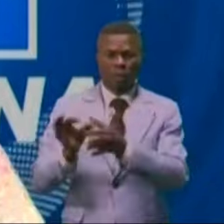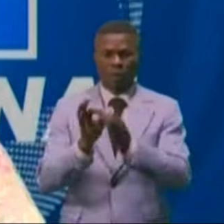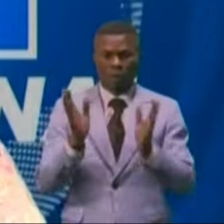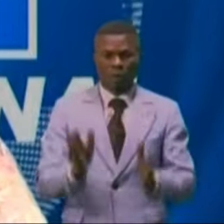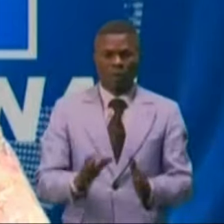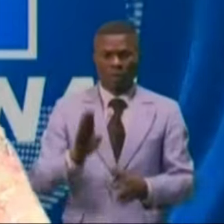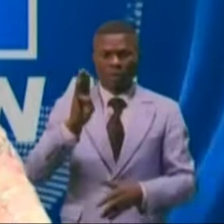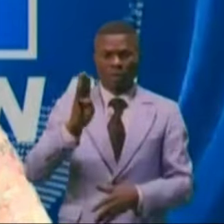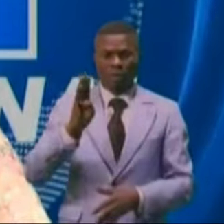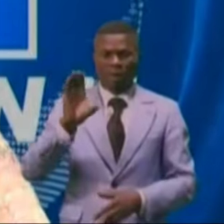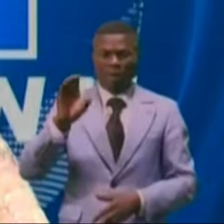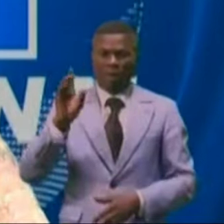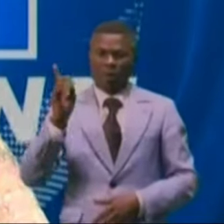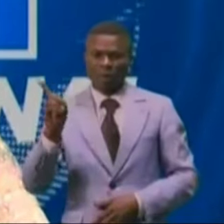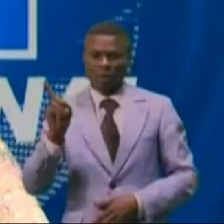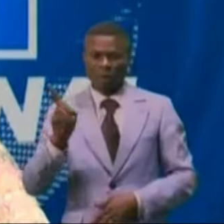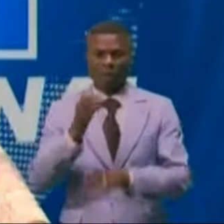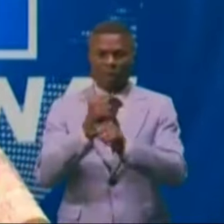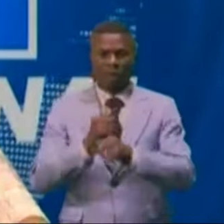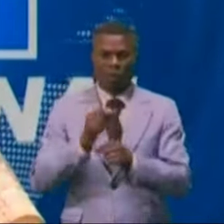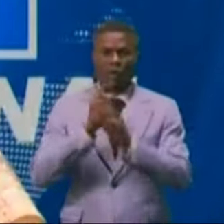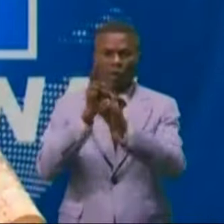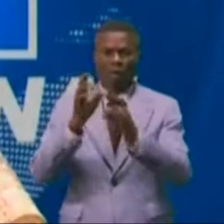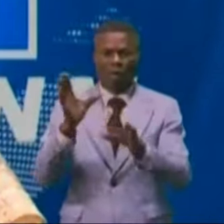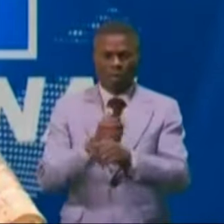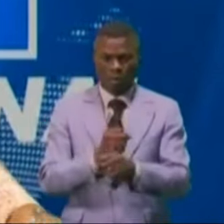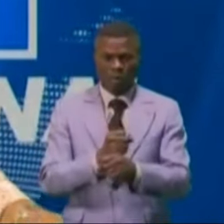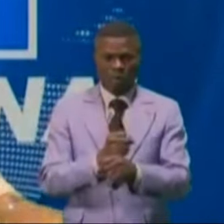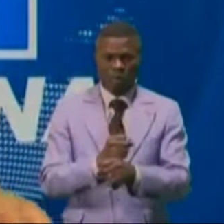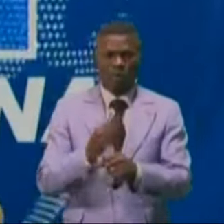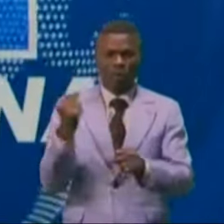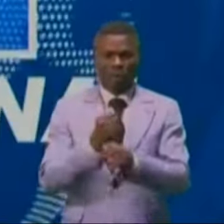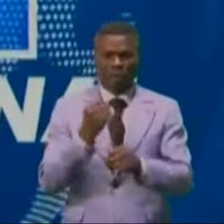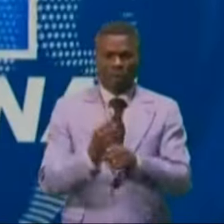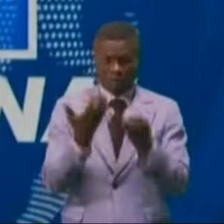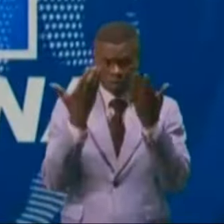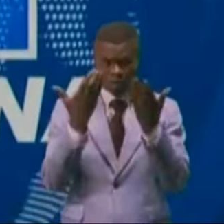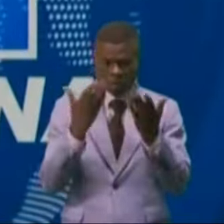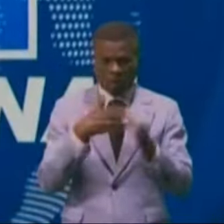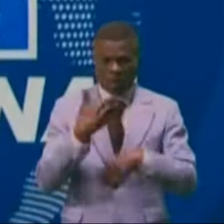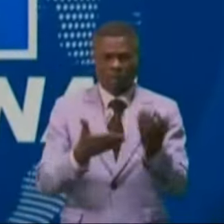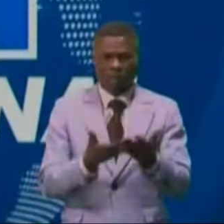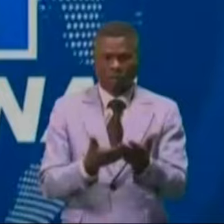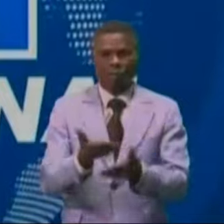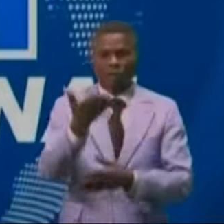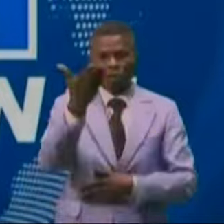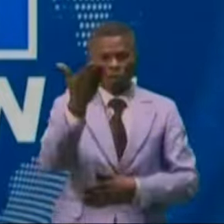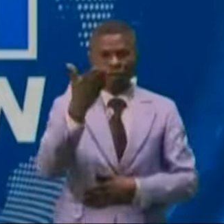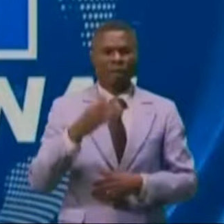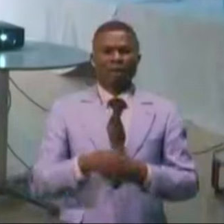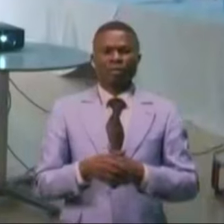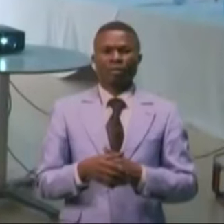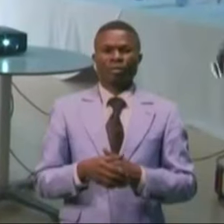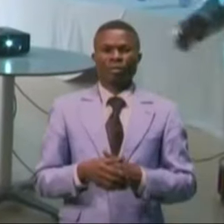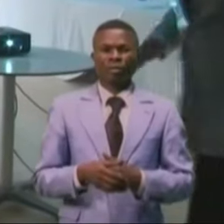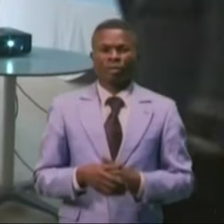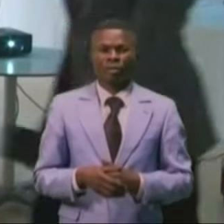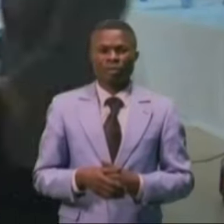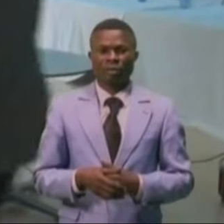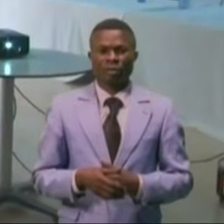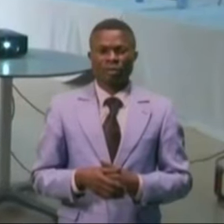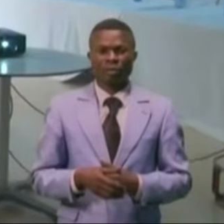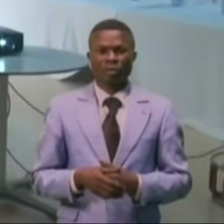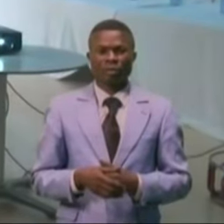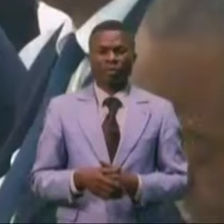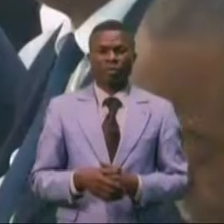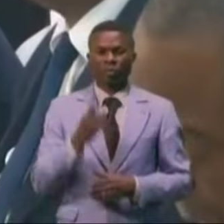BCECO vient tenir une séance des restitutions des résultats des études menées. Ricardo Mambeka. Pendant